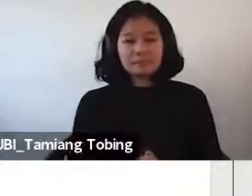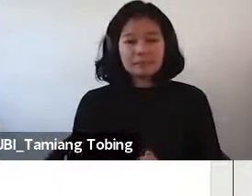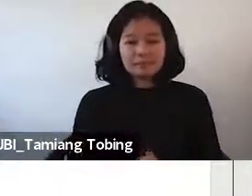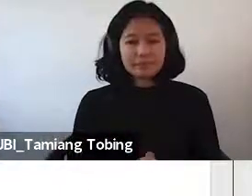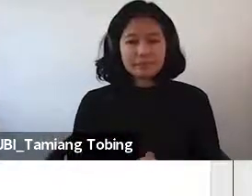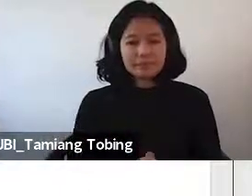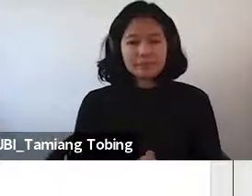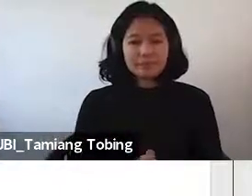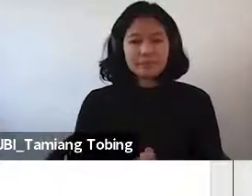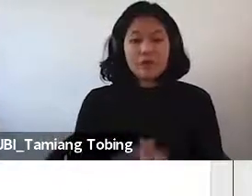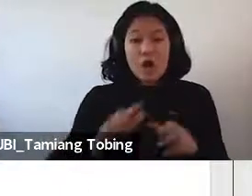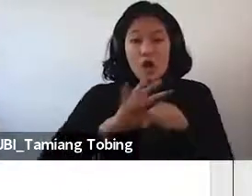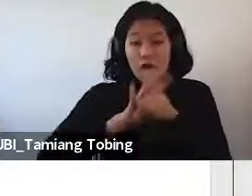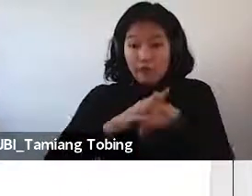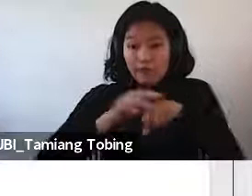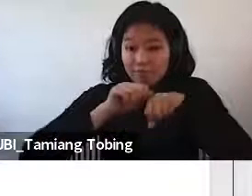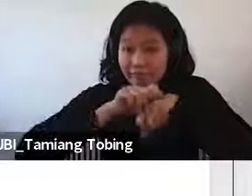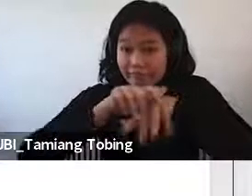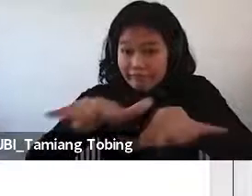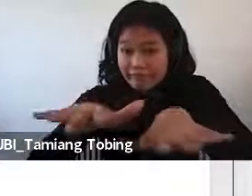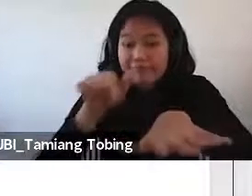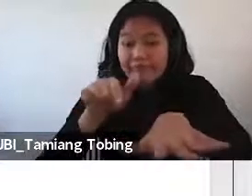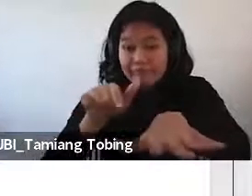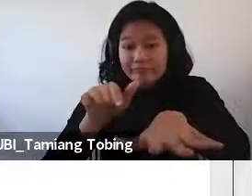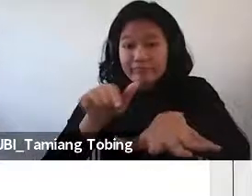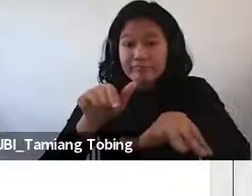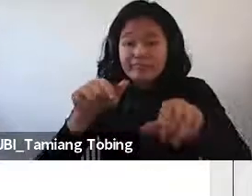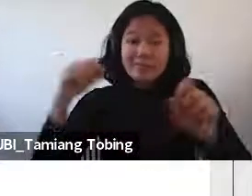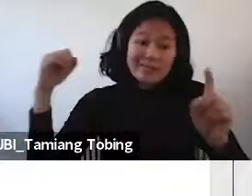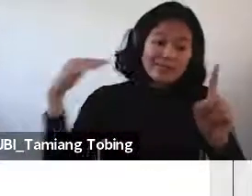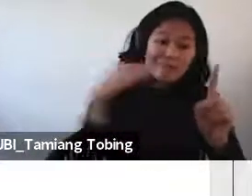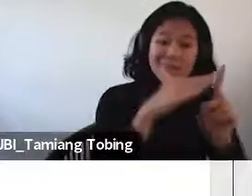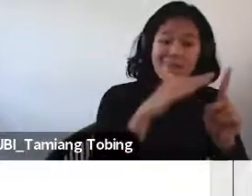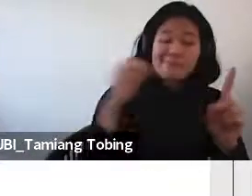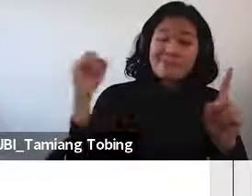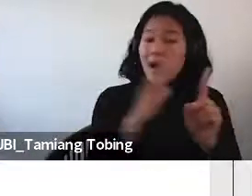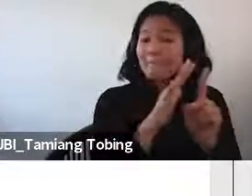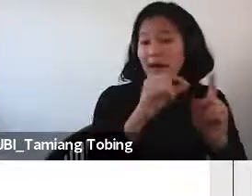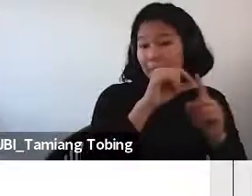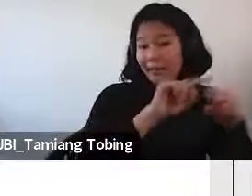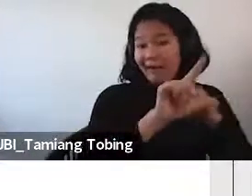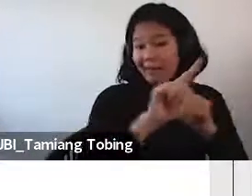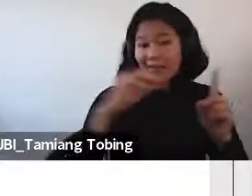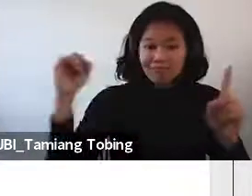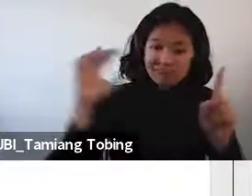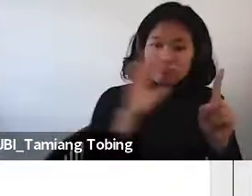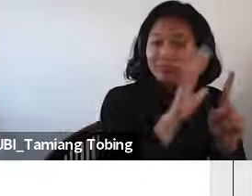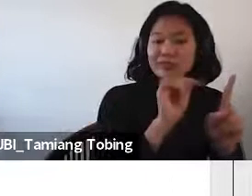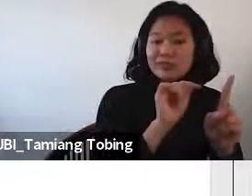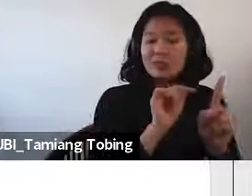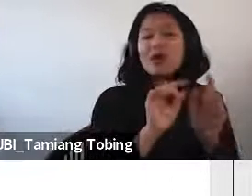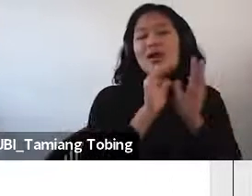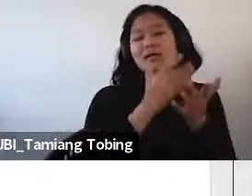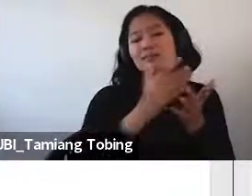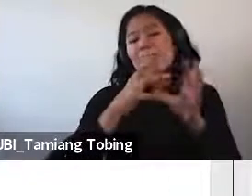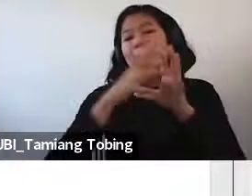dampak dari COVID ya, 19 ini terhadap PKL, terhadap pekerja informal ya, sebagian besar